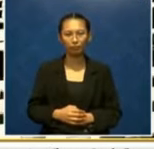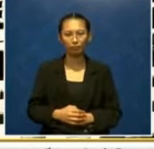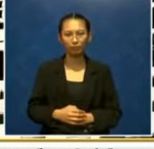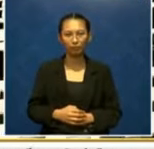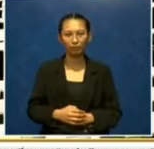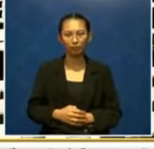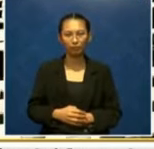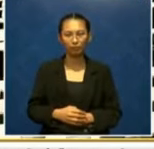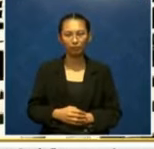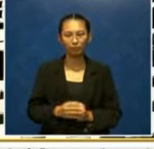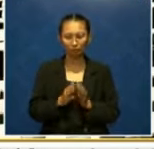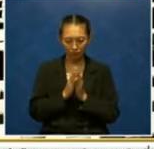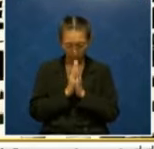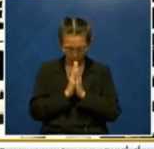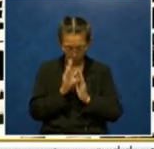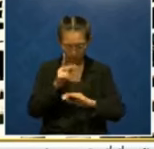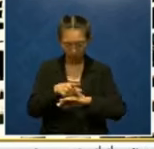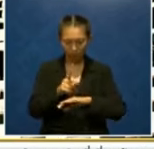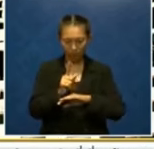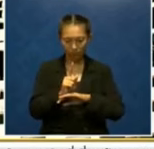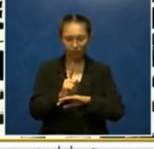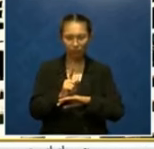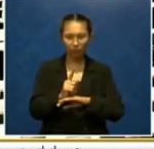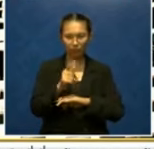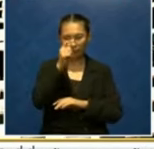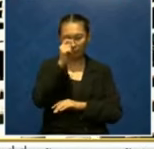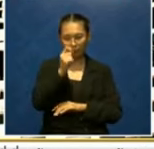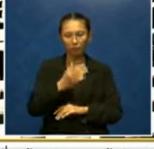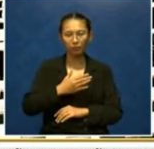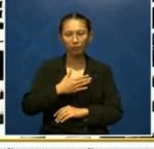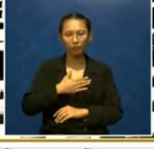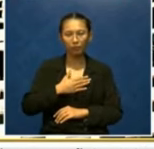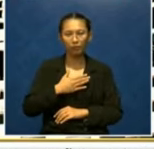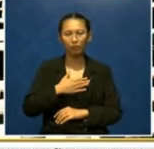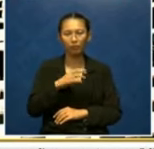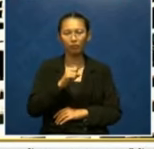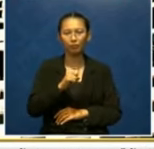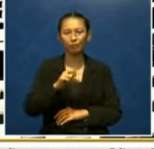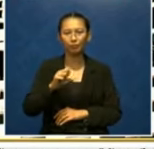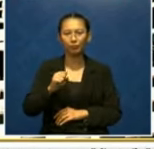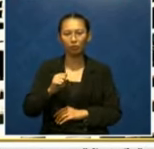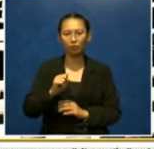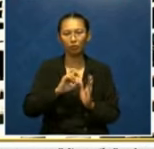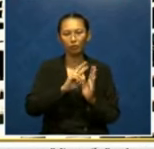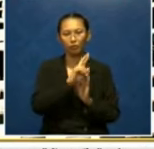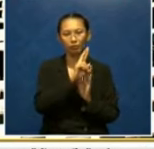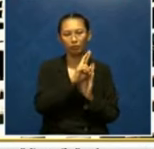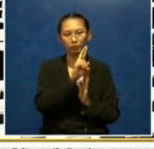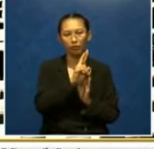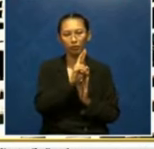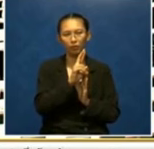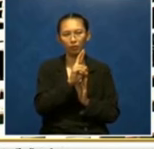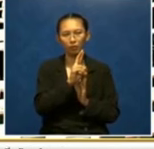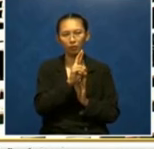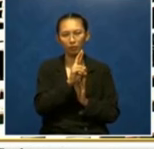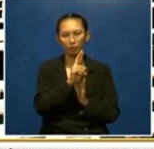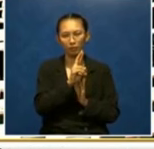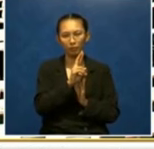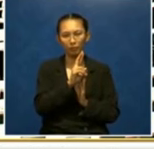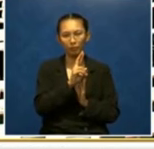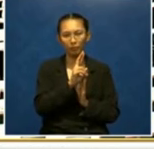กับเรียนท่านประธานสภาที่เคารพปิยรัตน์ติยภัยรัตน์สมาชิกสภาผู้แทนราษฎรจังหวัดเชียงรายเขต2อำเภอแม่จันทน์อำเ